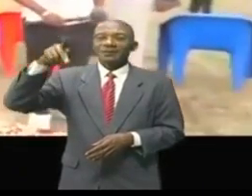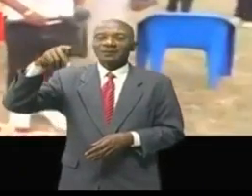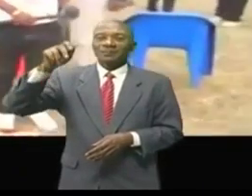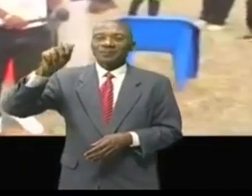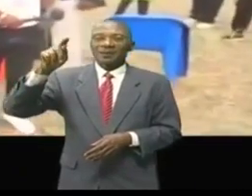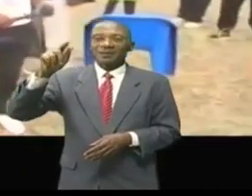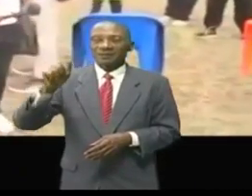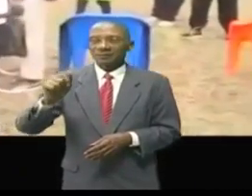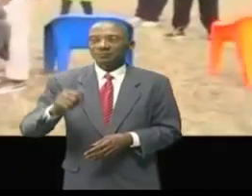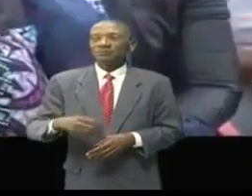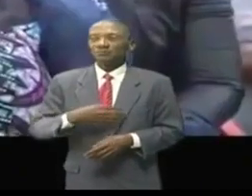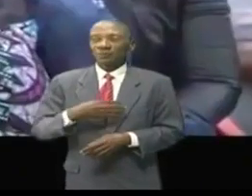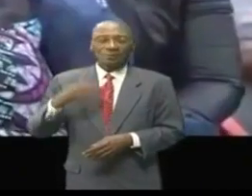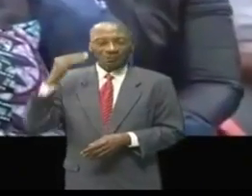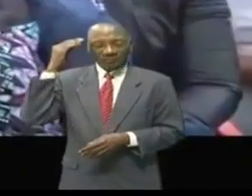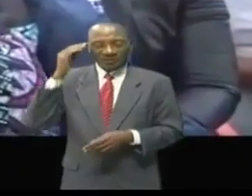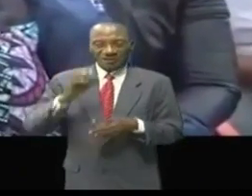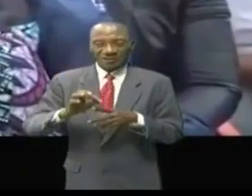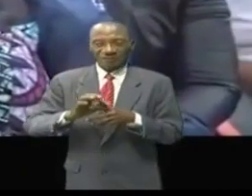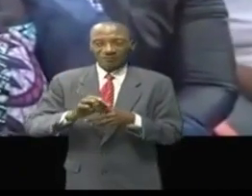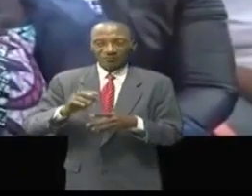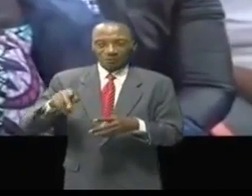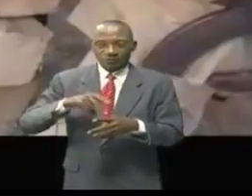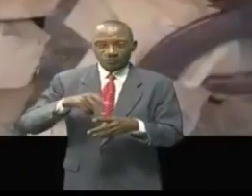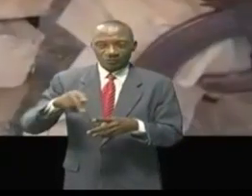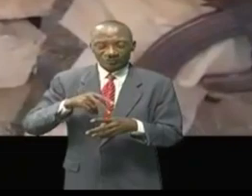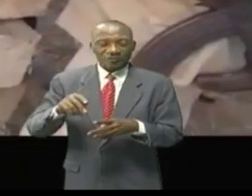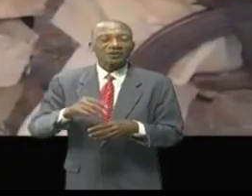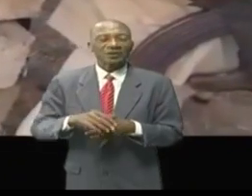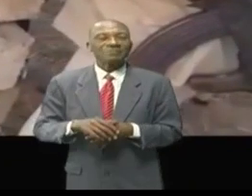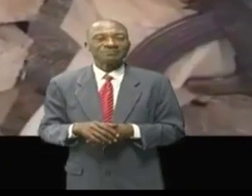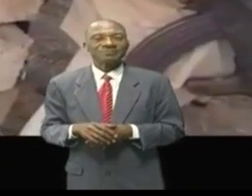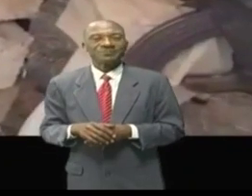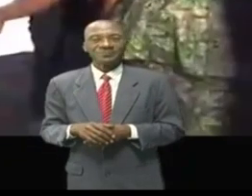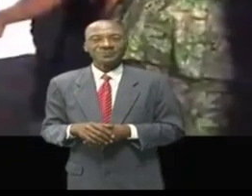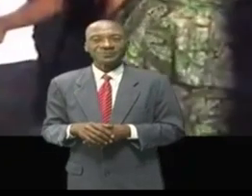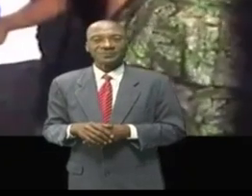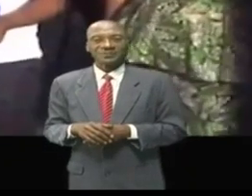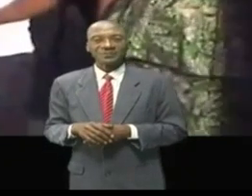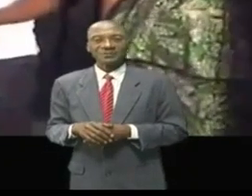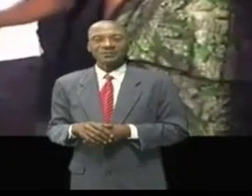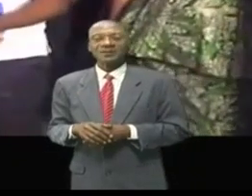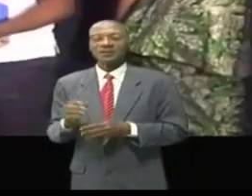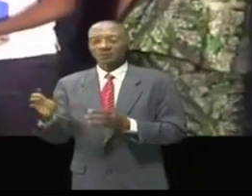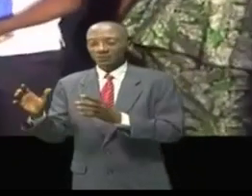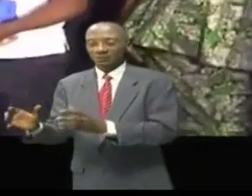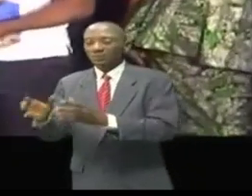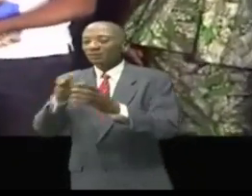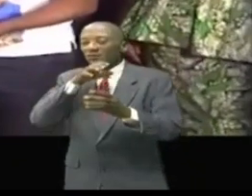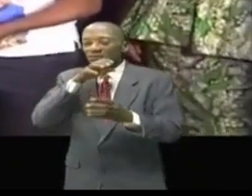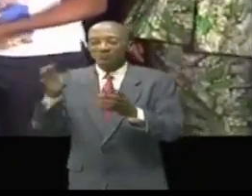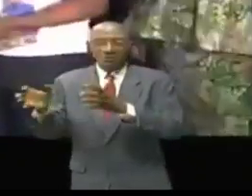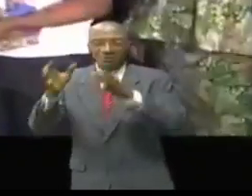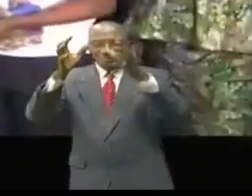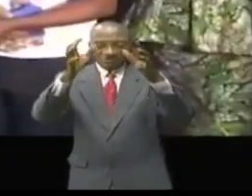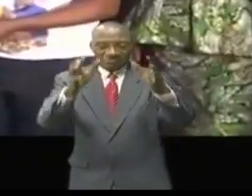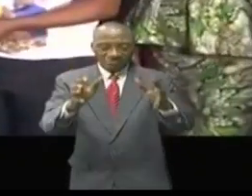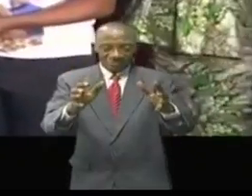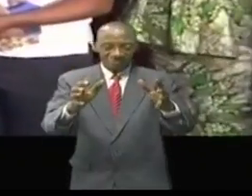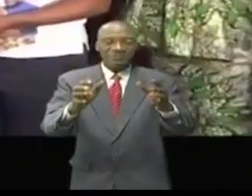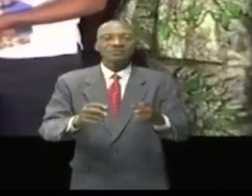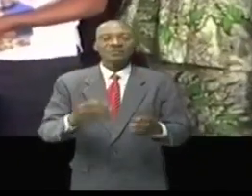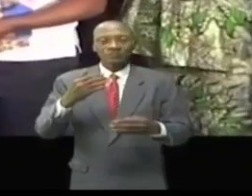de la formation professionnelle, Antoinette Kipulu-Kabenga, a procédé à la pose de la première pierre et au lancement des travaux de ces